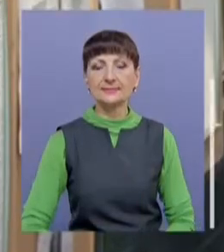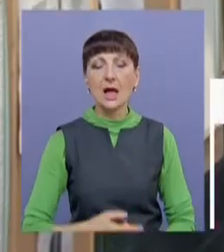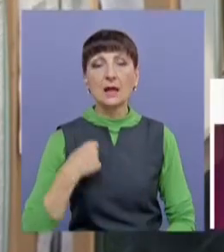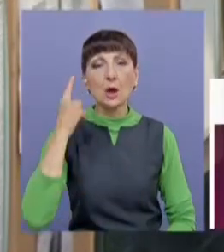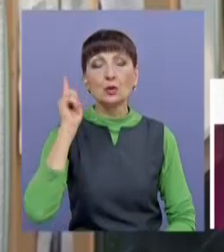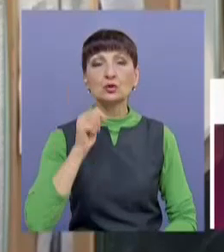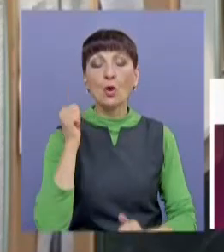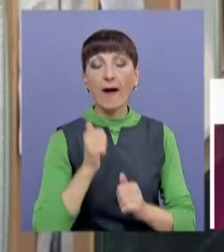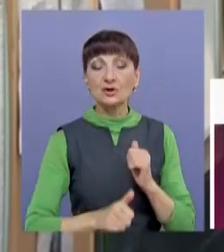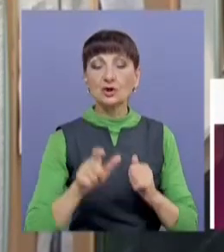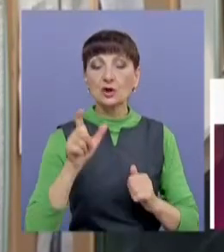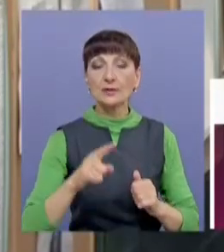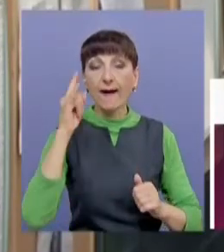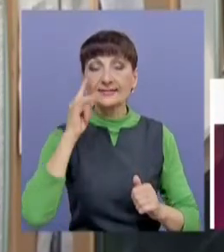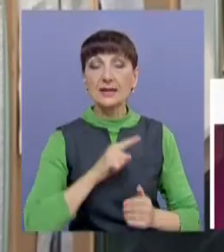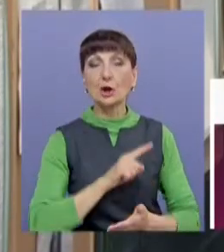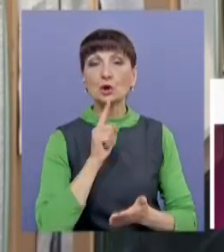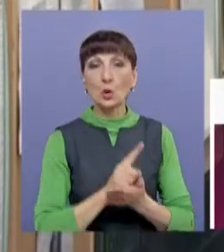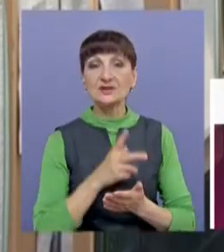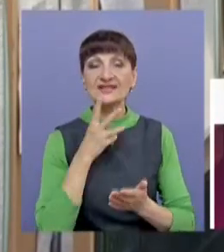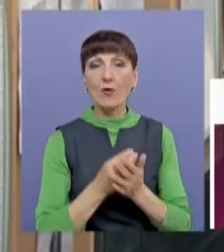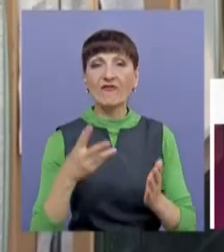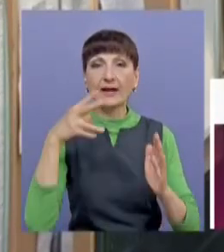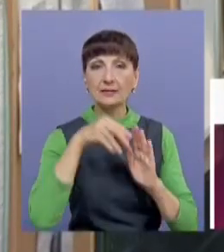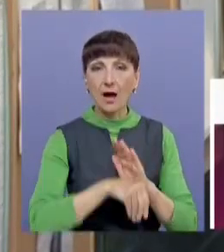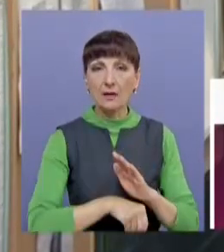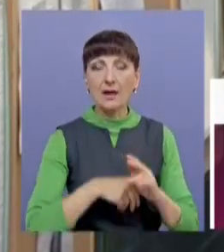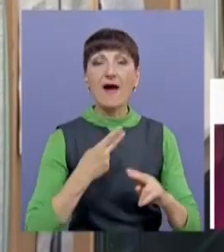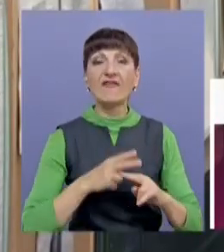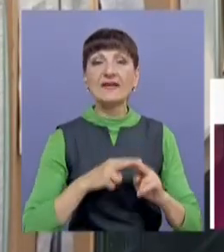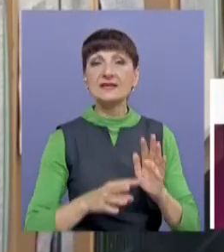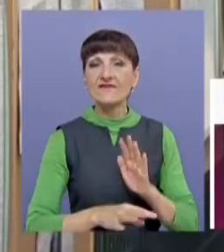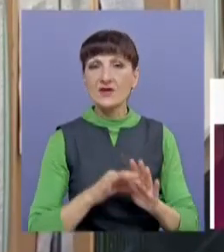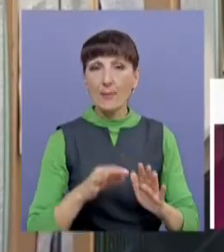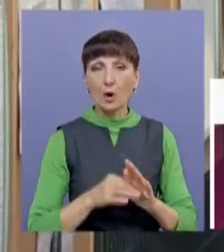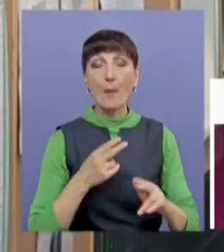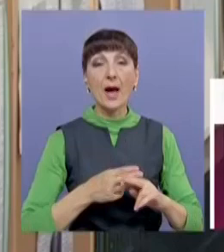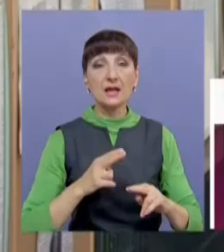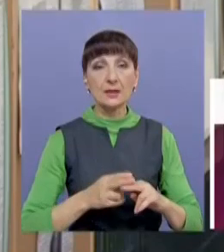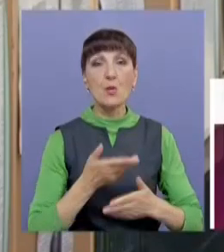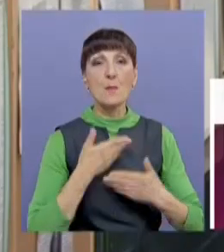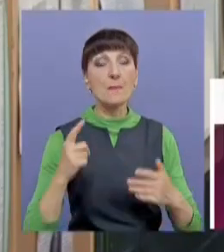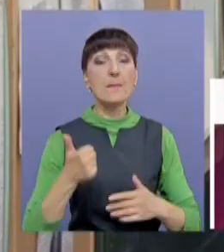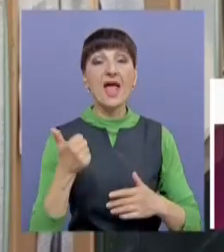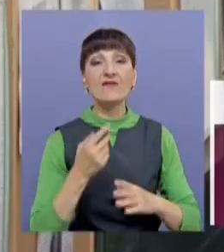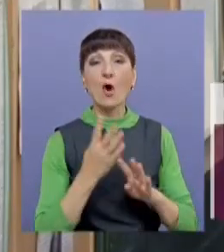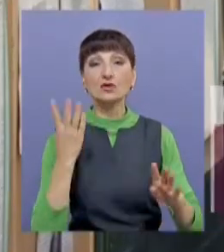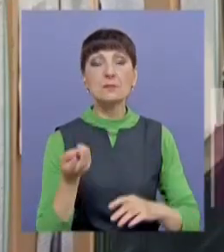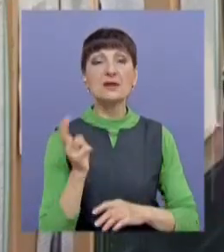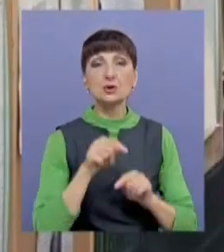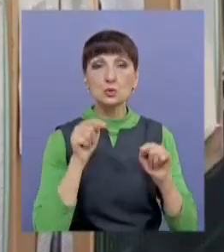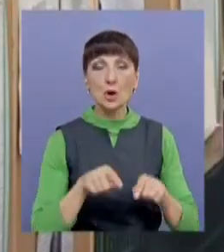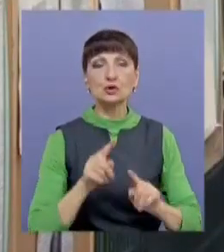что каждый гражданин Казахстана должен внести свой вклад в эти выборы. Поэтому мы первым делом сюда приехали,